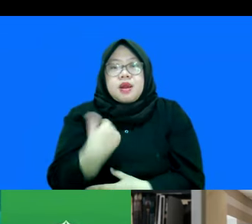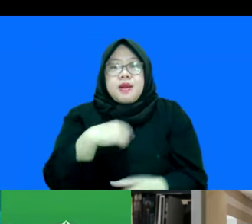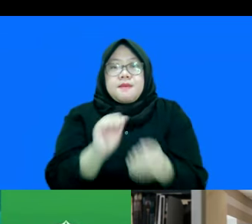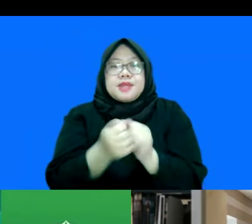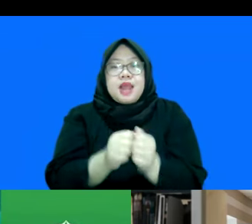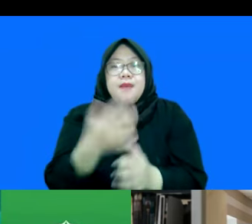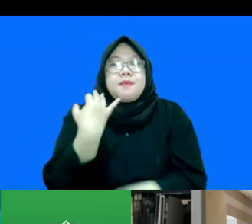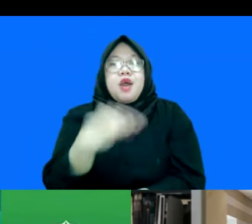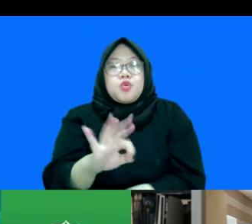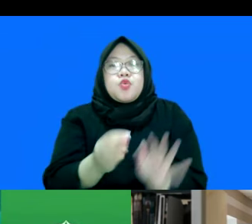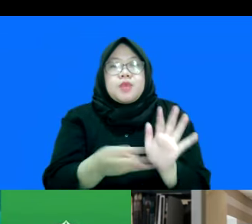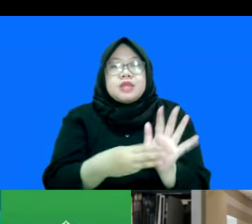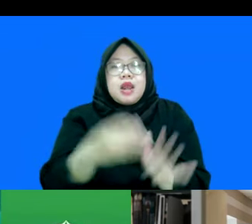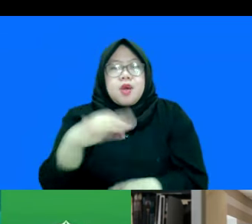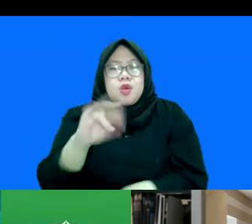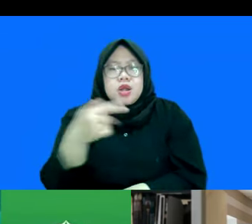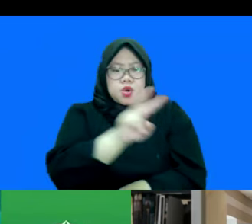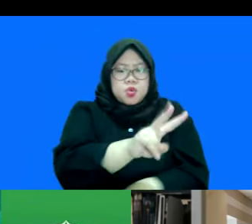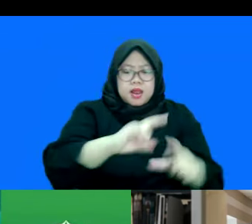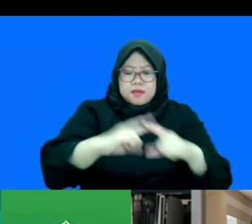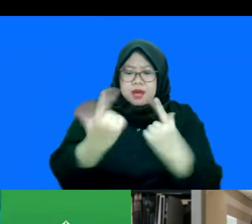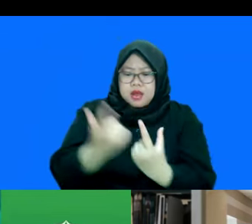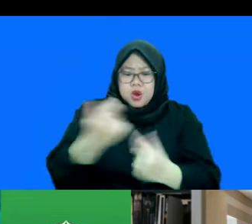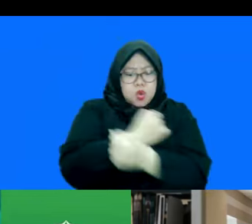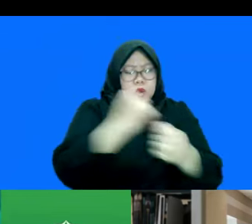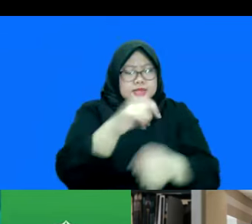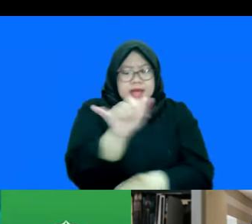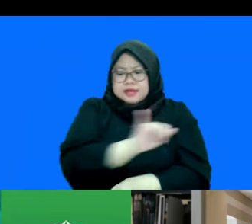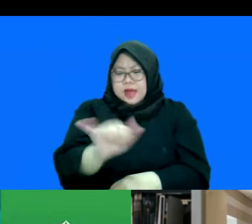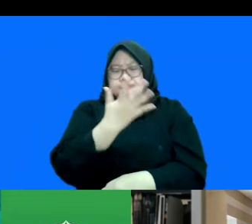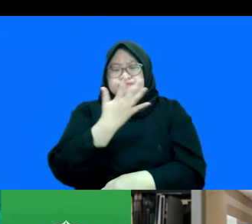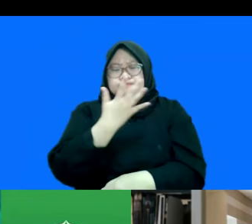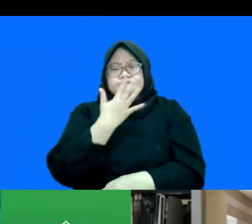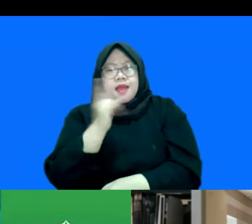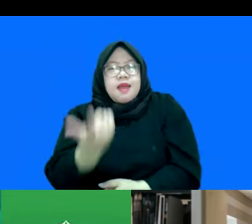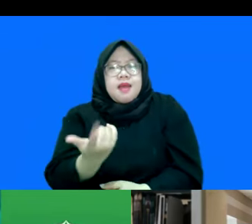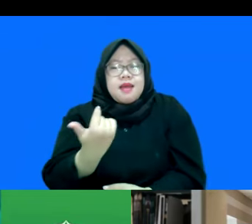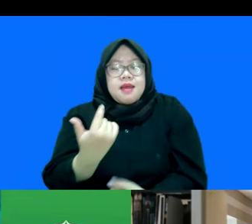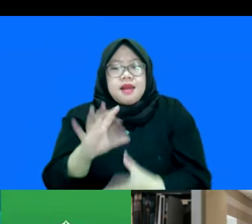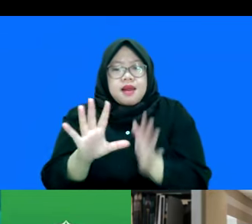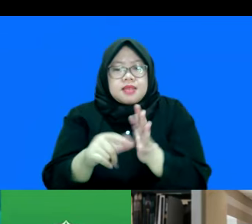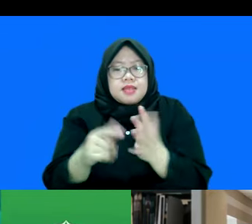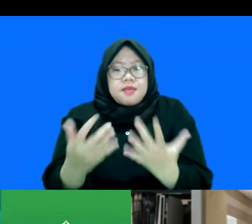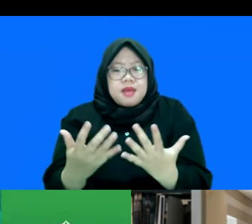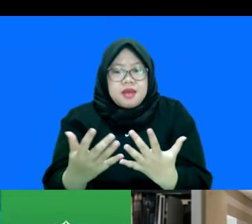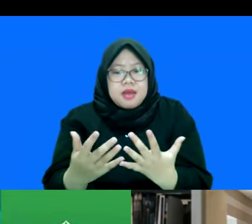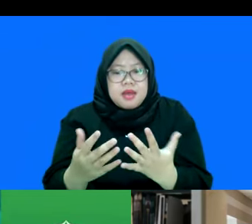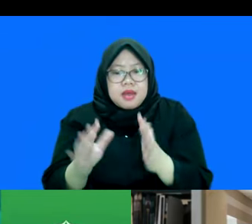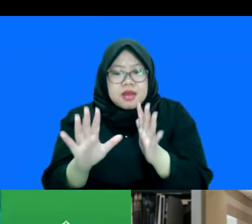baru. Ada dua lembaga yang punya kewenangan yang sama, tetapi kemudian yang terjadi justru menimbulkan